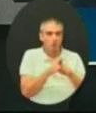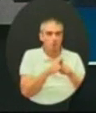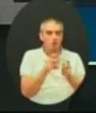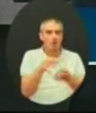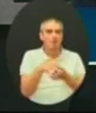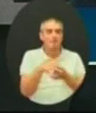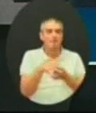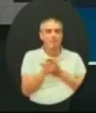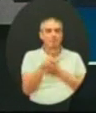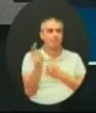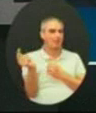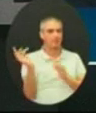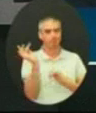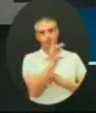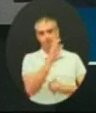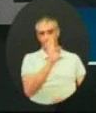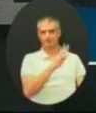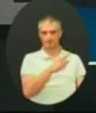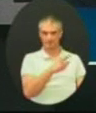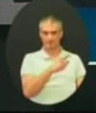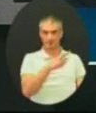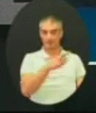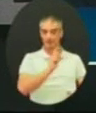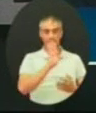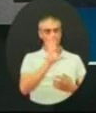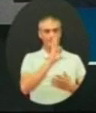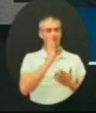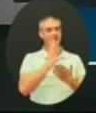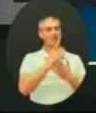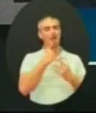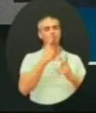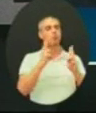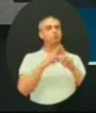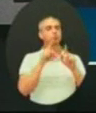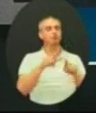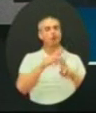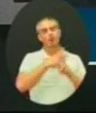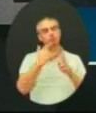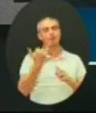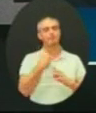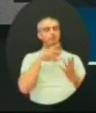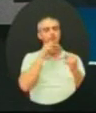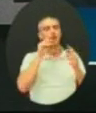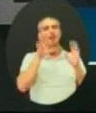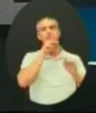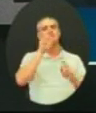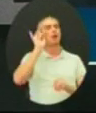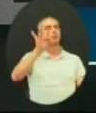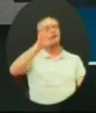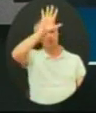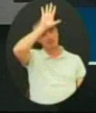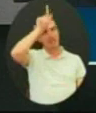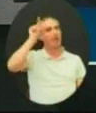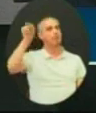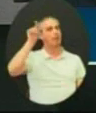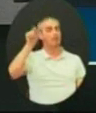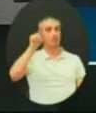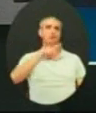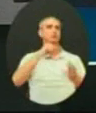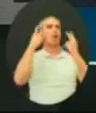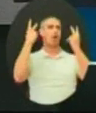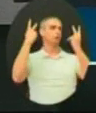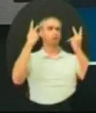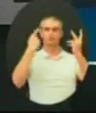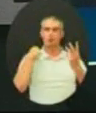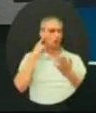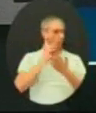טראמפ לנתניהו, הרי נתניהו ולשכתו מסגרו את הפגישה הזאת כל הזמן כפגישה שהולכת לדבר על איראן, זה העניין העיקרי. כמעט